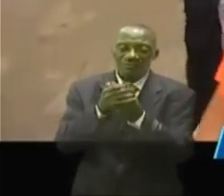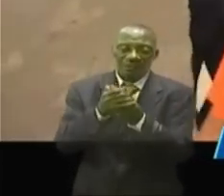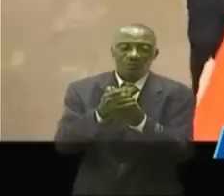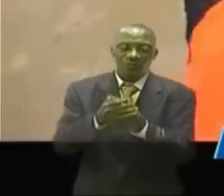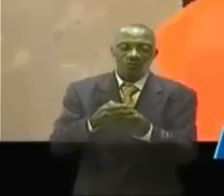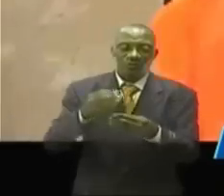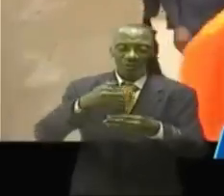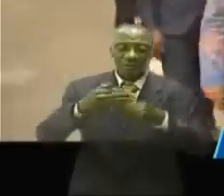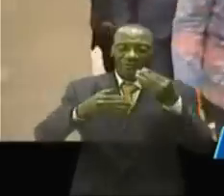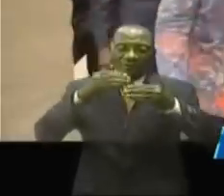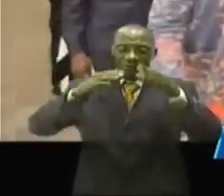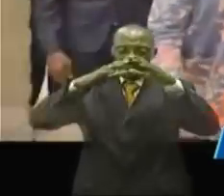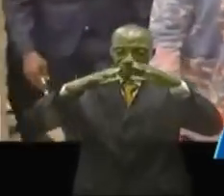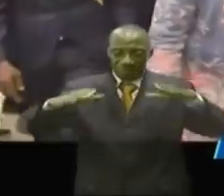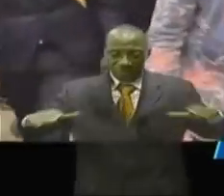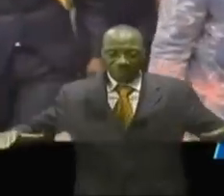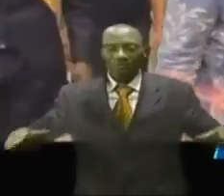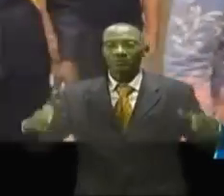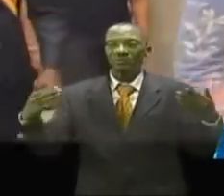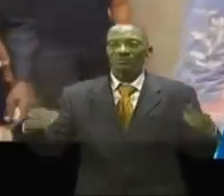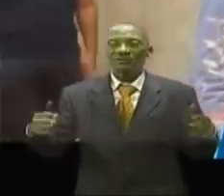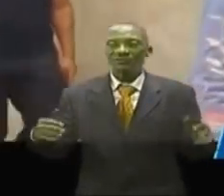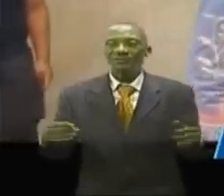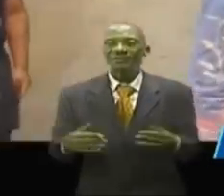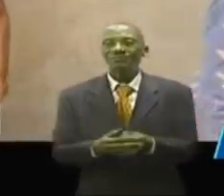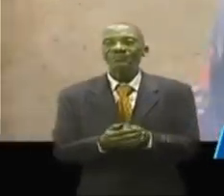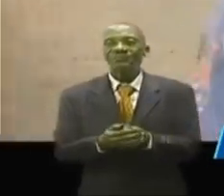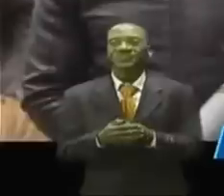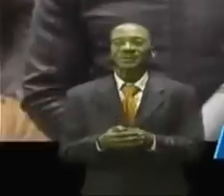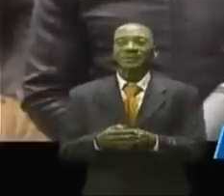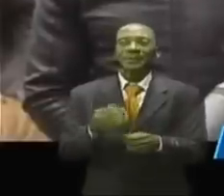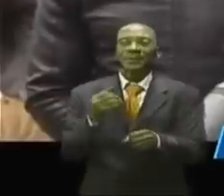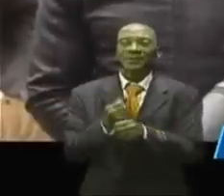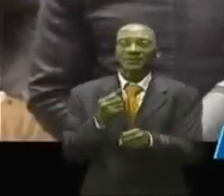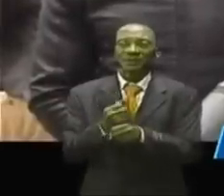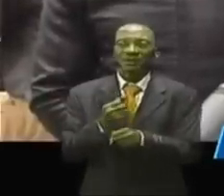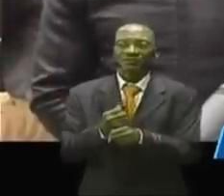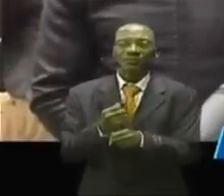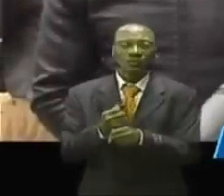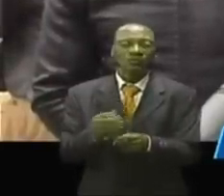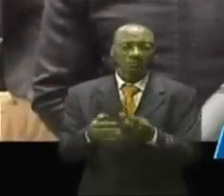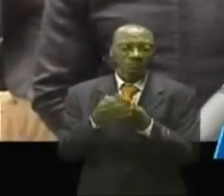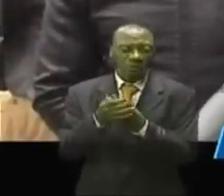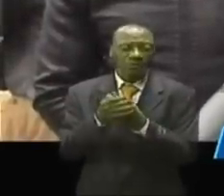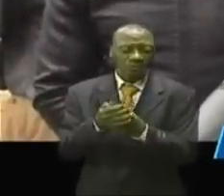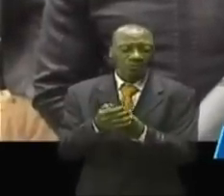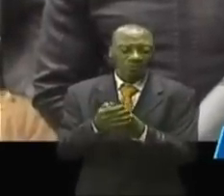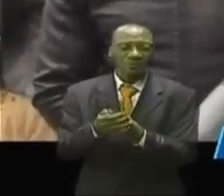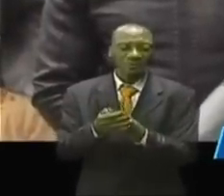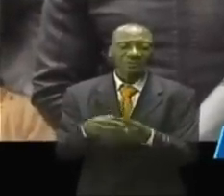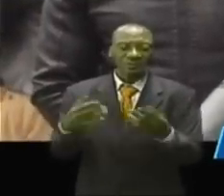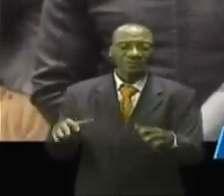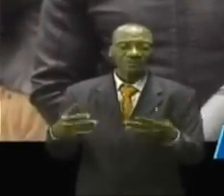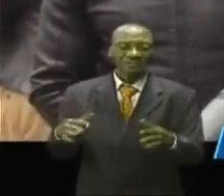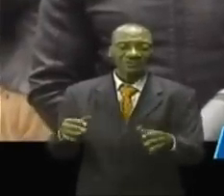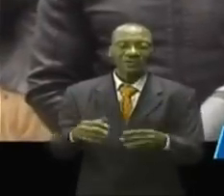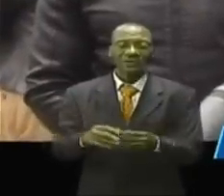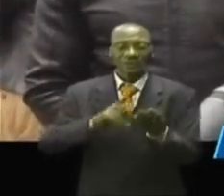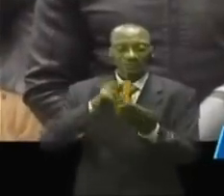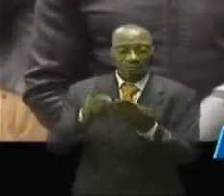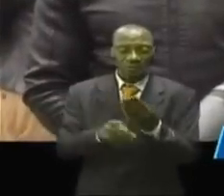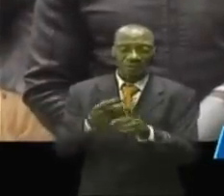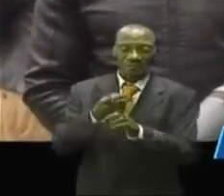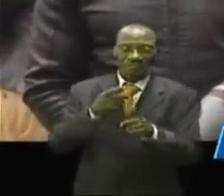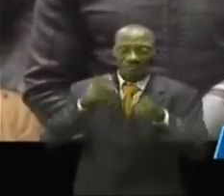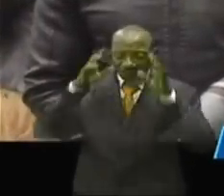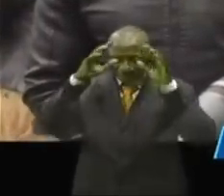en construction. Comme vous le savez, le PDL 145 territoires est un programme qui a été voulu par le chef de l'État,